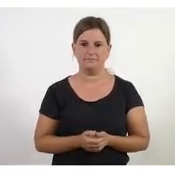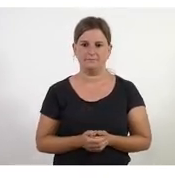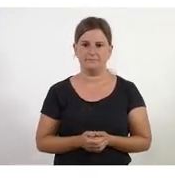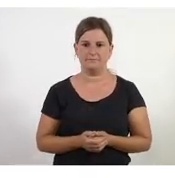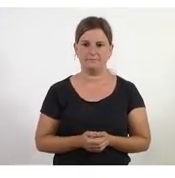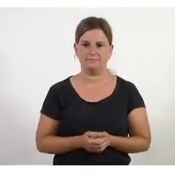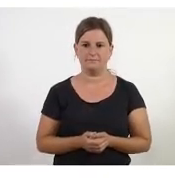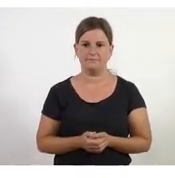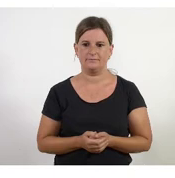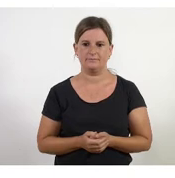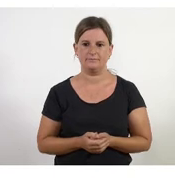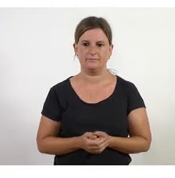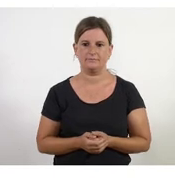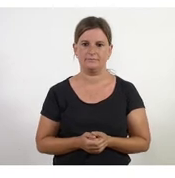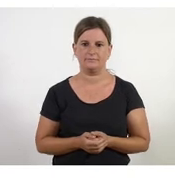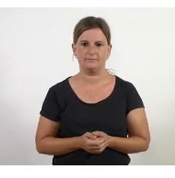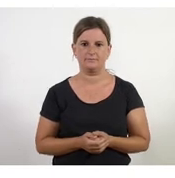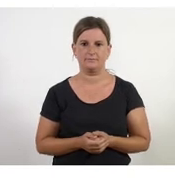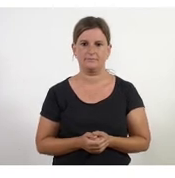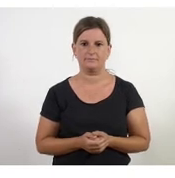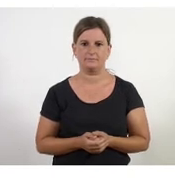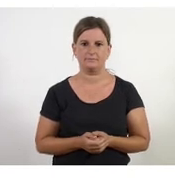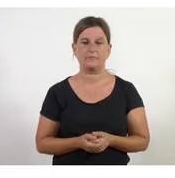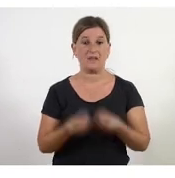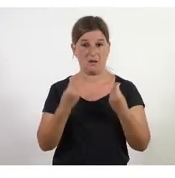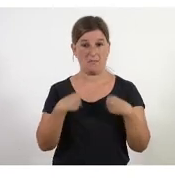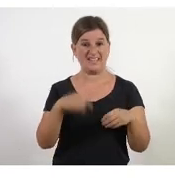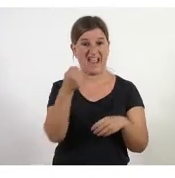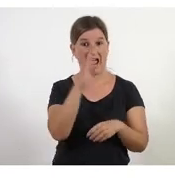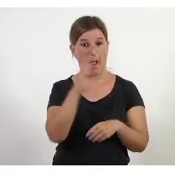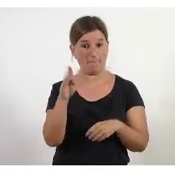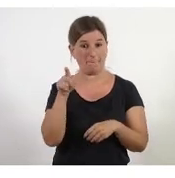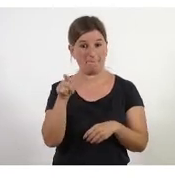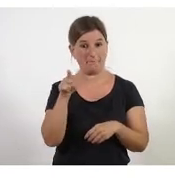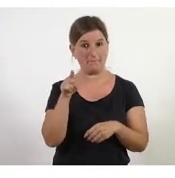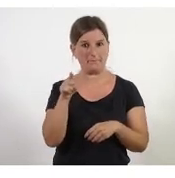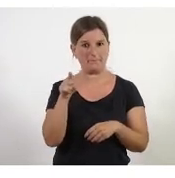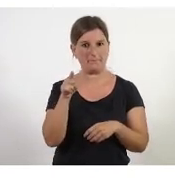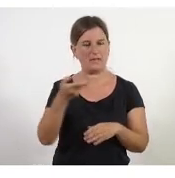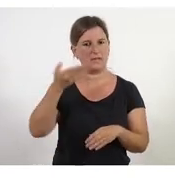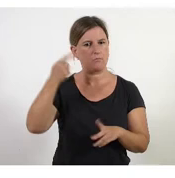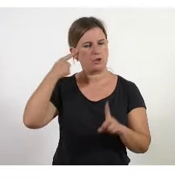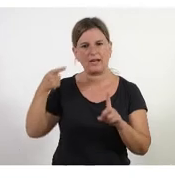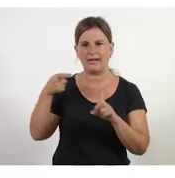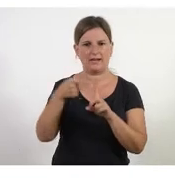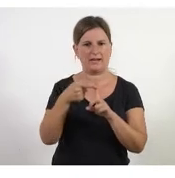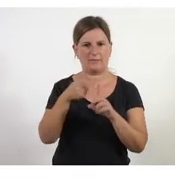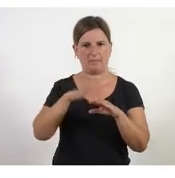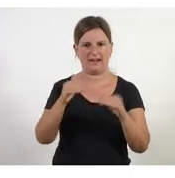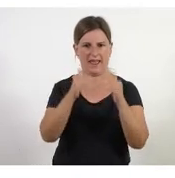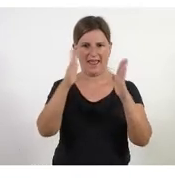perfecte. Aquest tipus d'aplicació representa un repte gran a